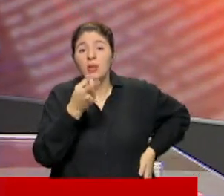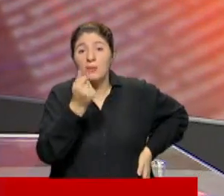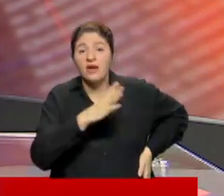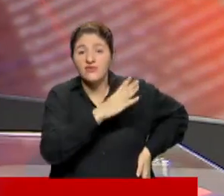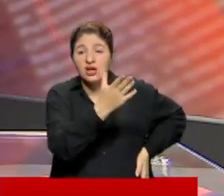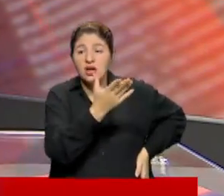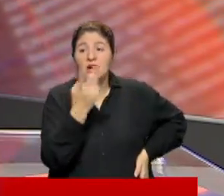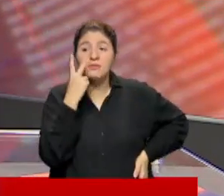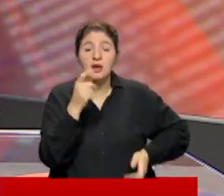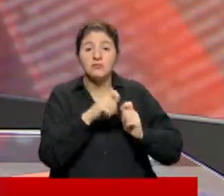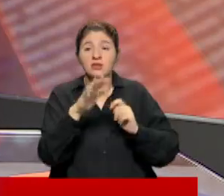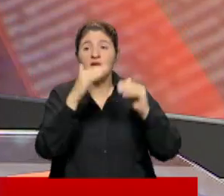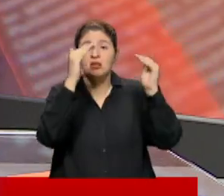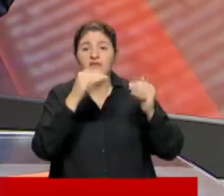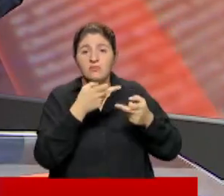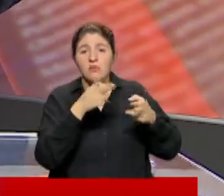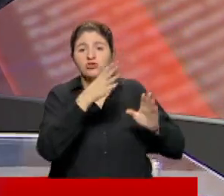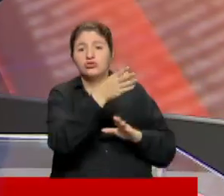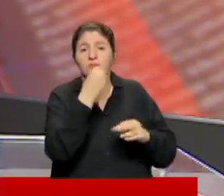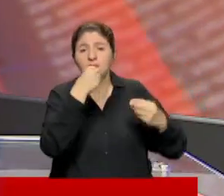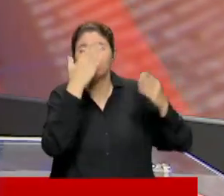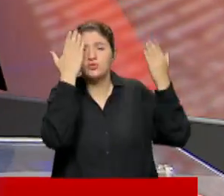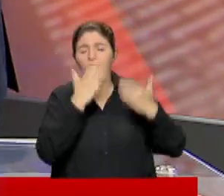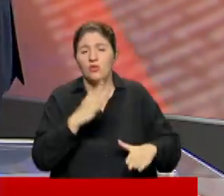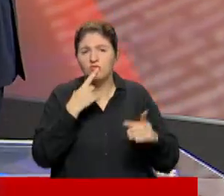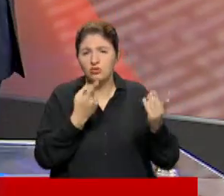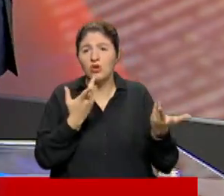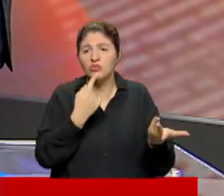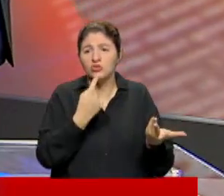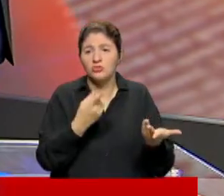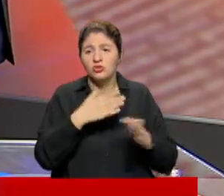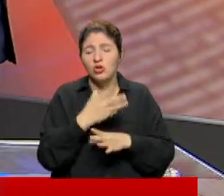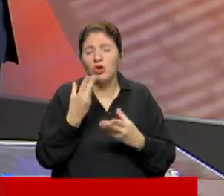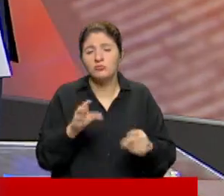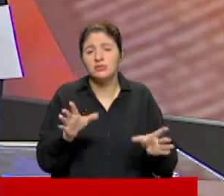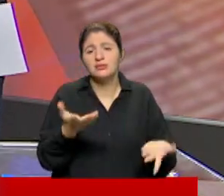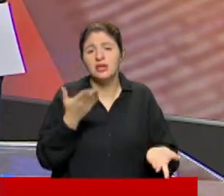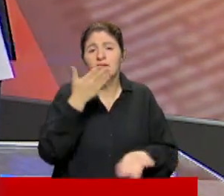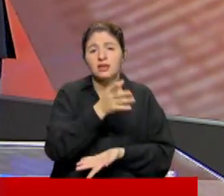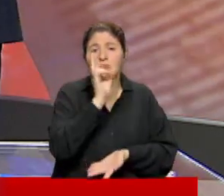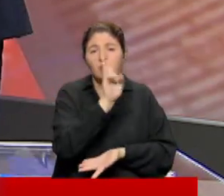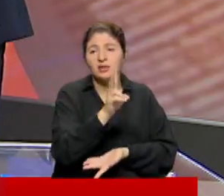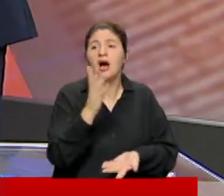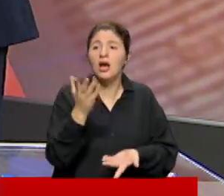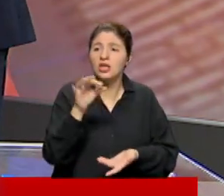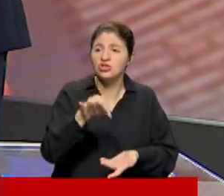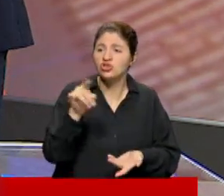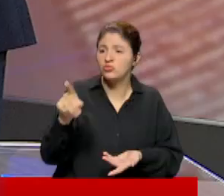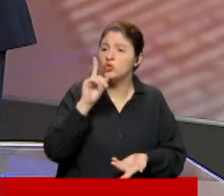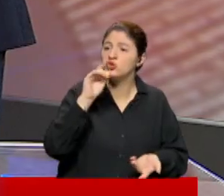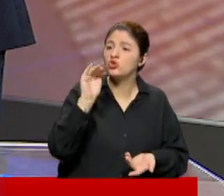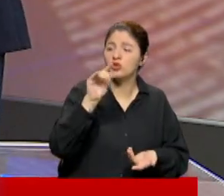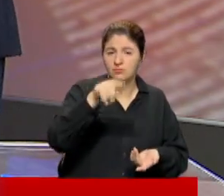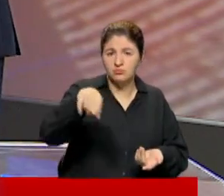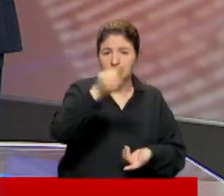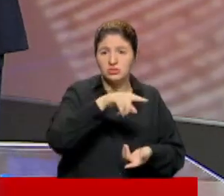var bakın Batı ya rafları bomboş deniliyor e o söylemin de doğru olmadığını gidip baktığınızda Hatta şimdi sorsam